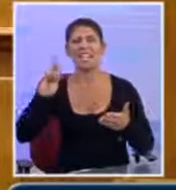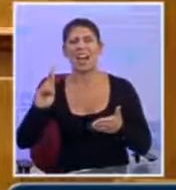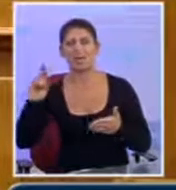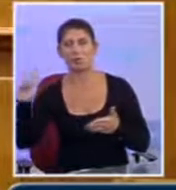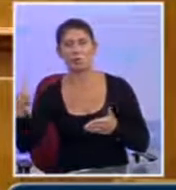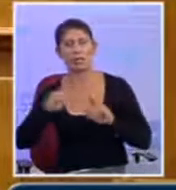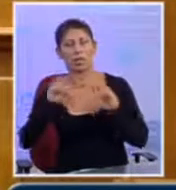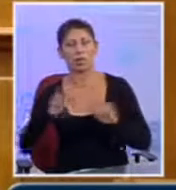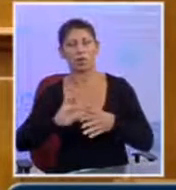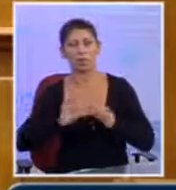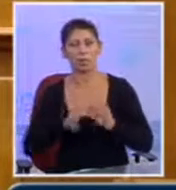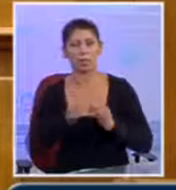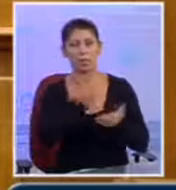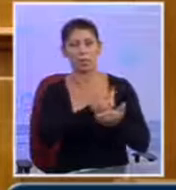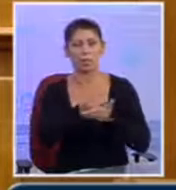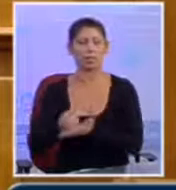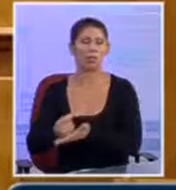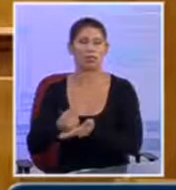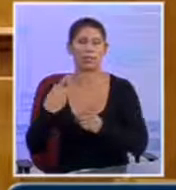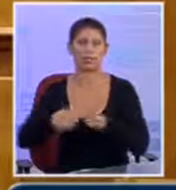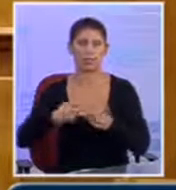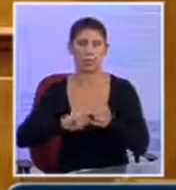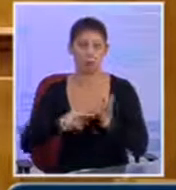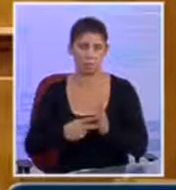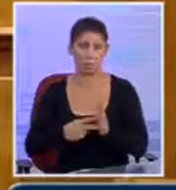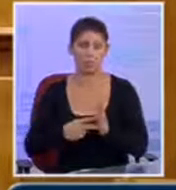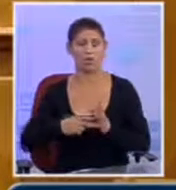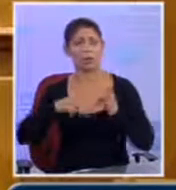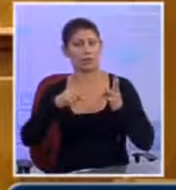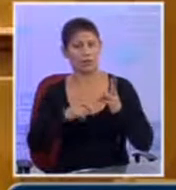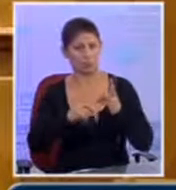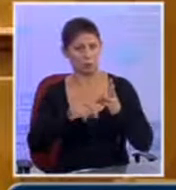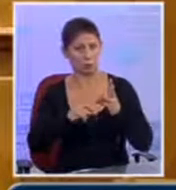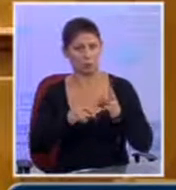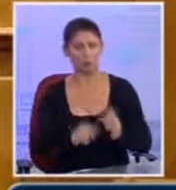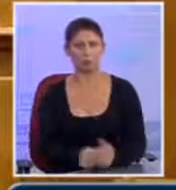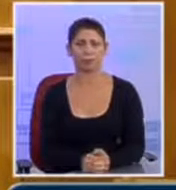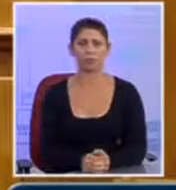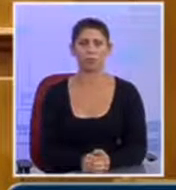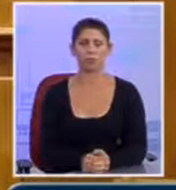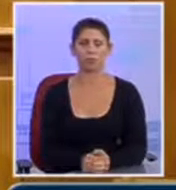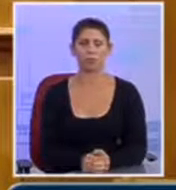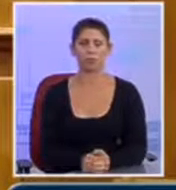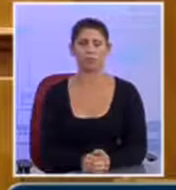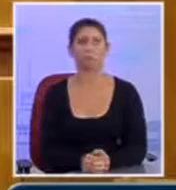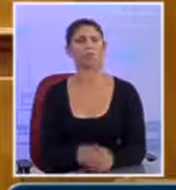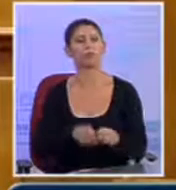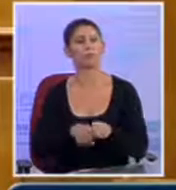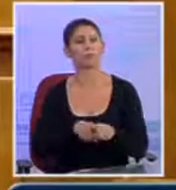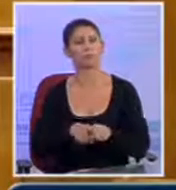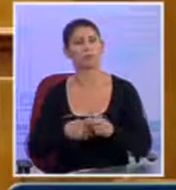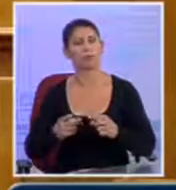διεθνείς οργανισμούς για χρηματοδότηση της ελληνικής οικονομίας. Το τρίτο κομμάτι αφορά την